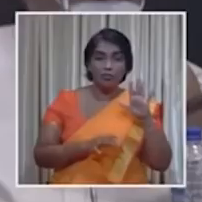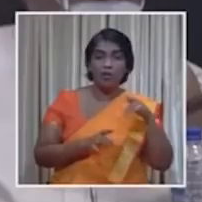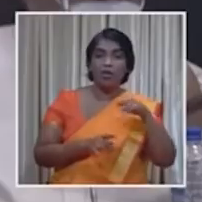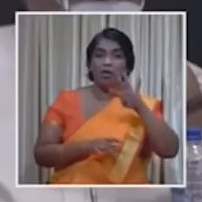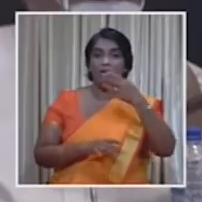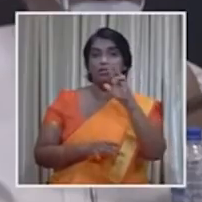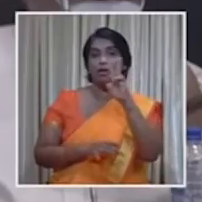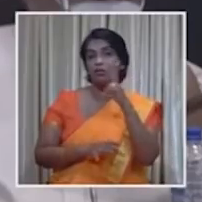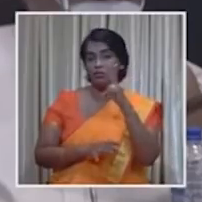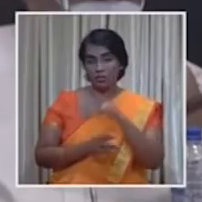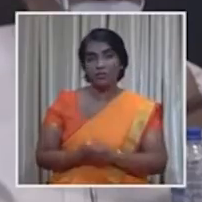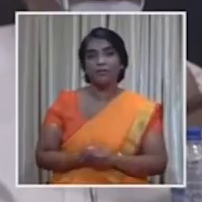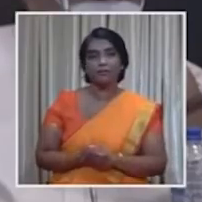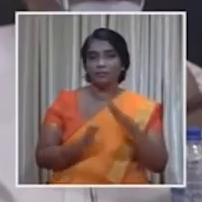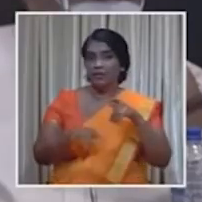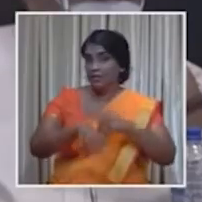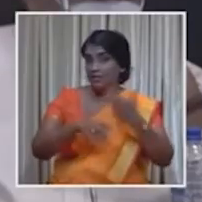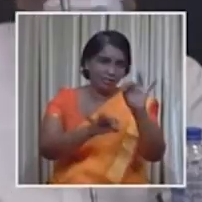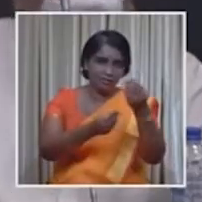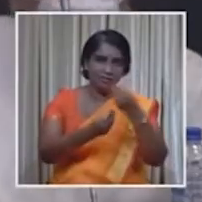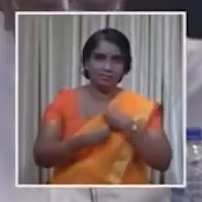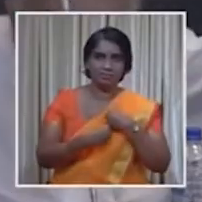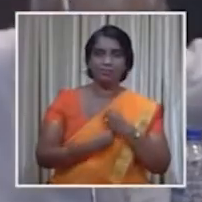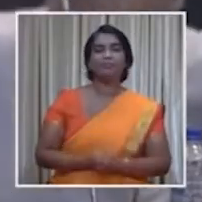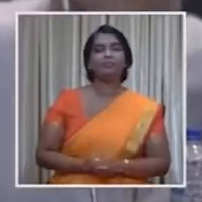480යි. අවසන් කරන්න. තව විනාඩියක් දෙන්න.